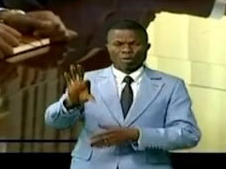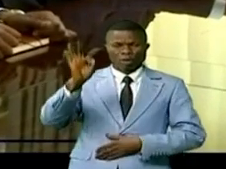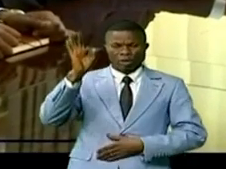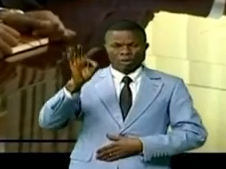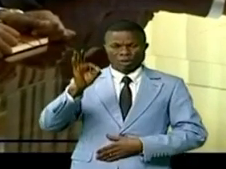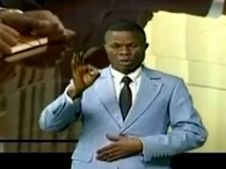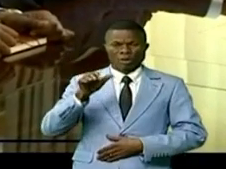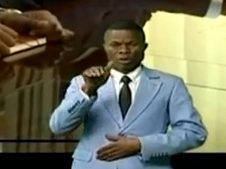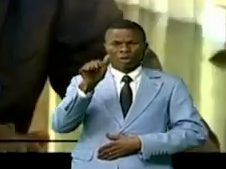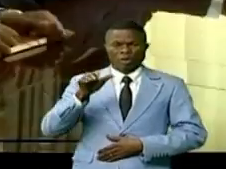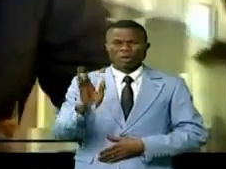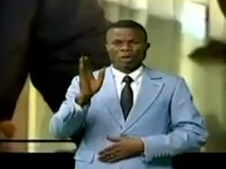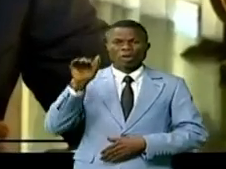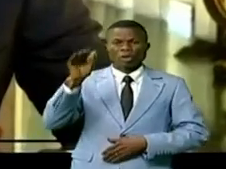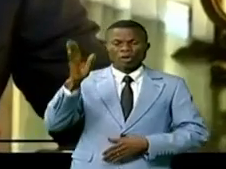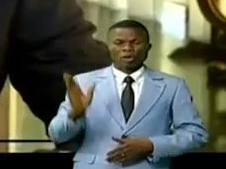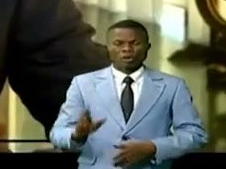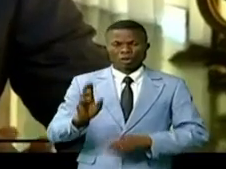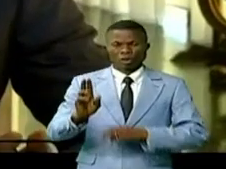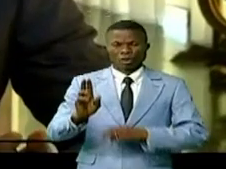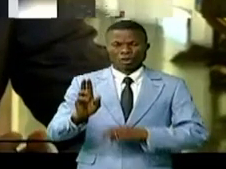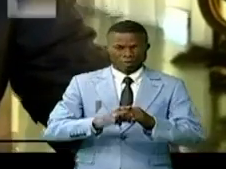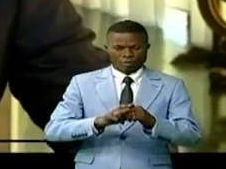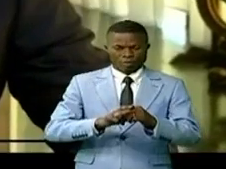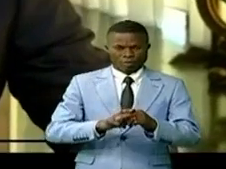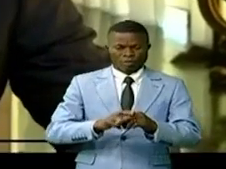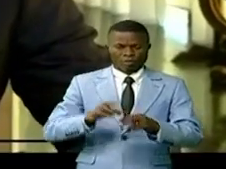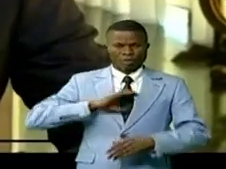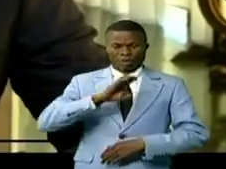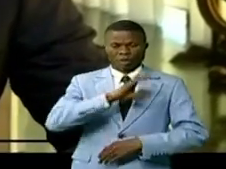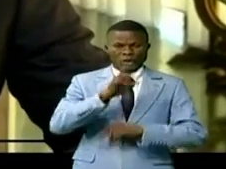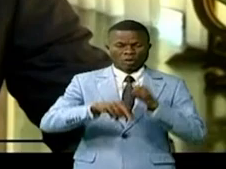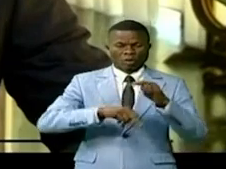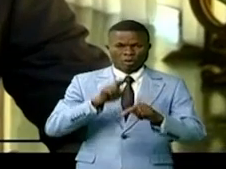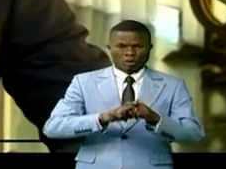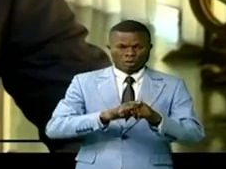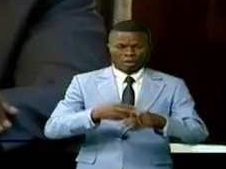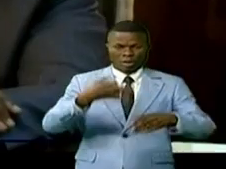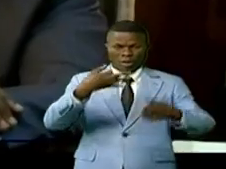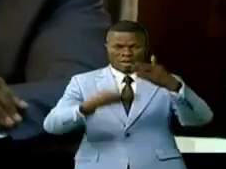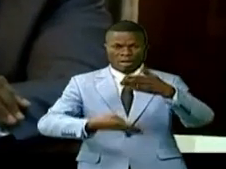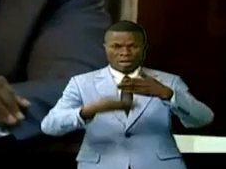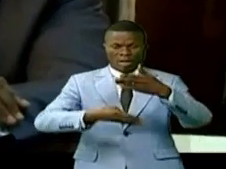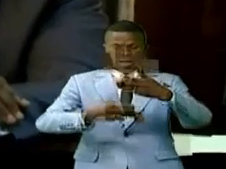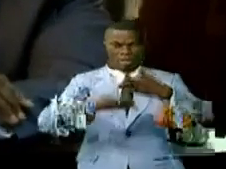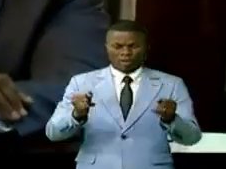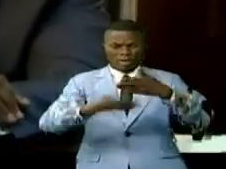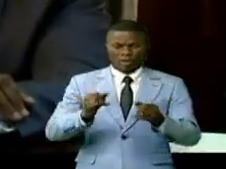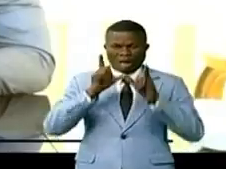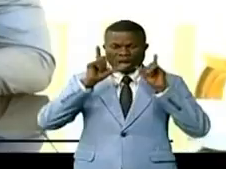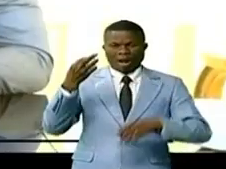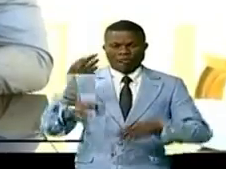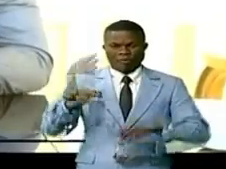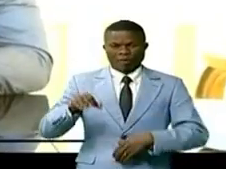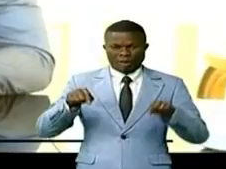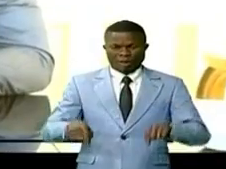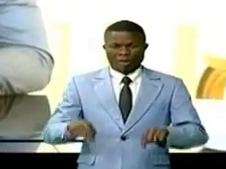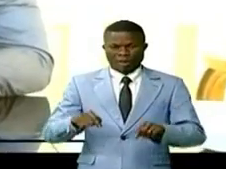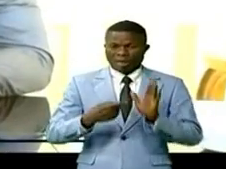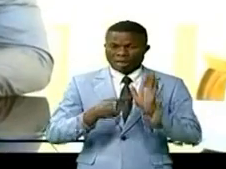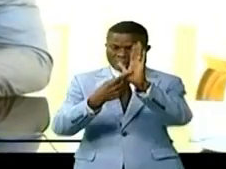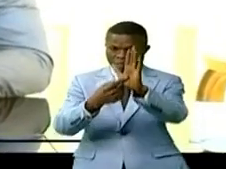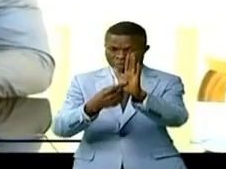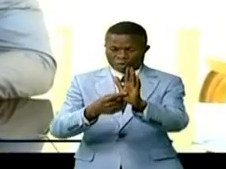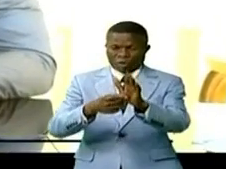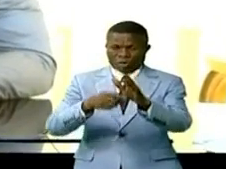directeur national Isidore Nwanjangembo, le comité national du 9e jeu de la francophonie en RDC est venu présenter au